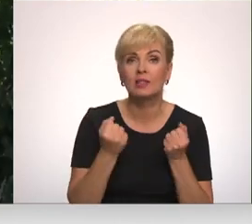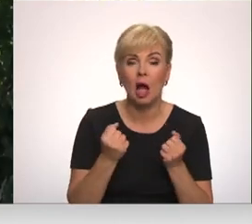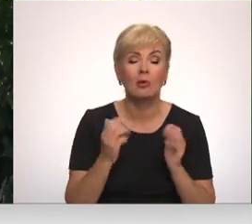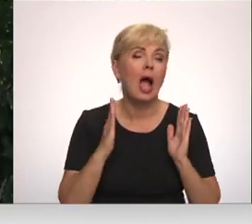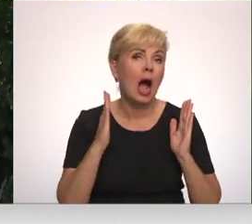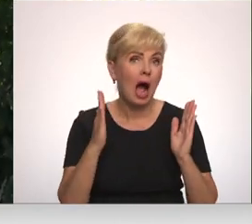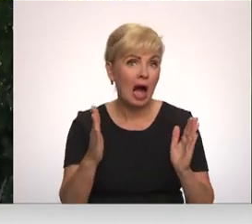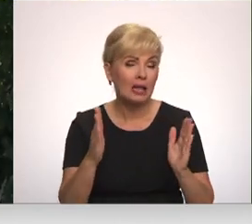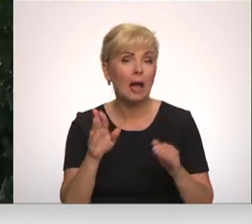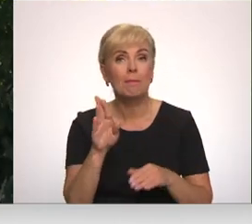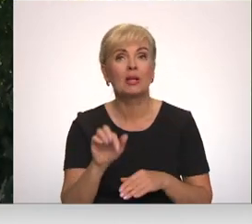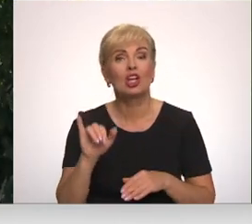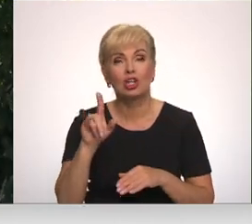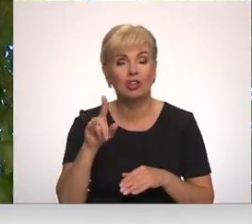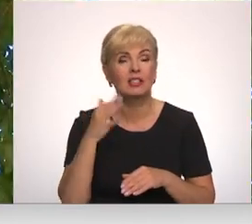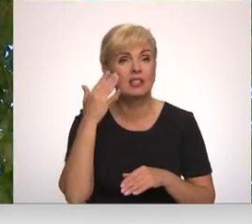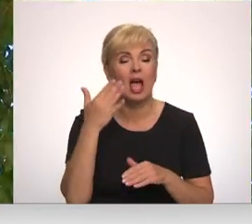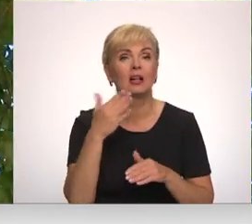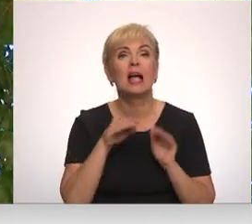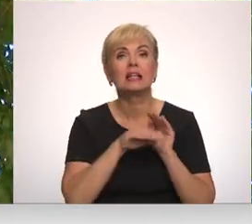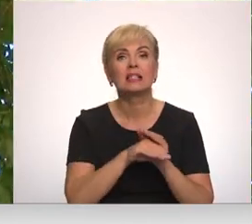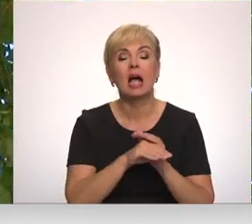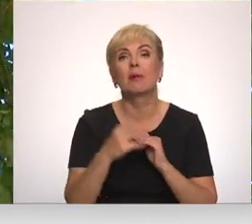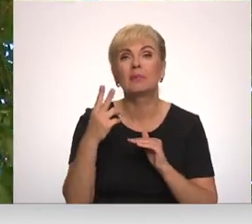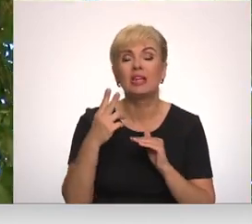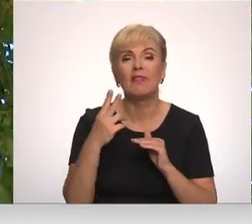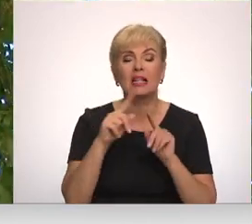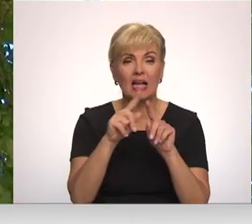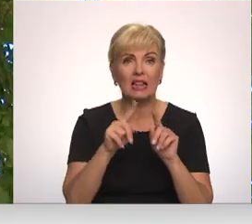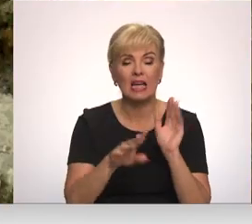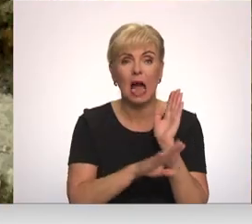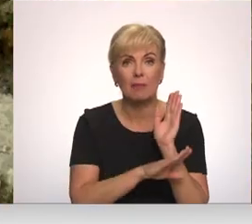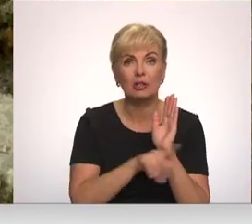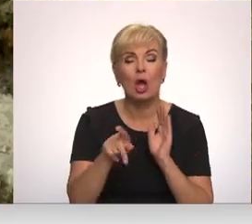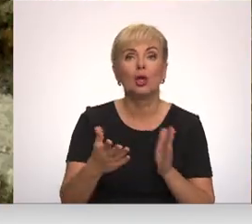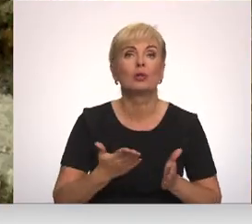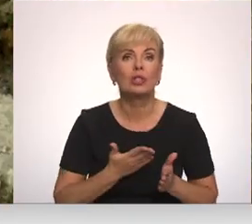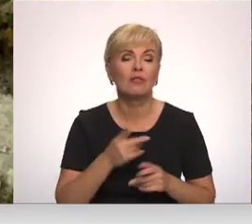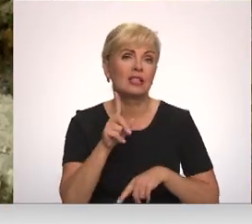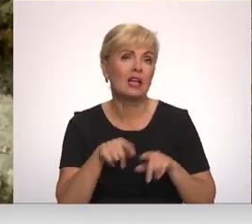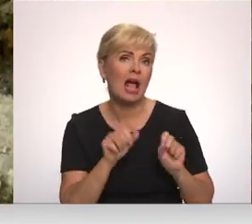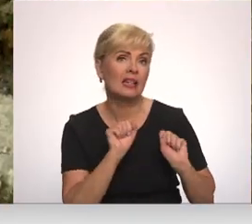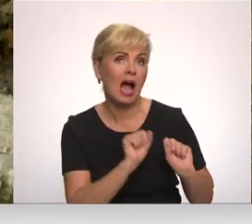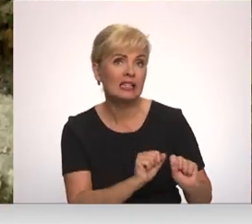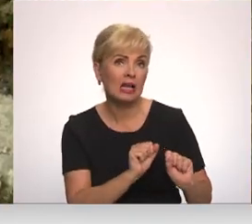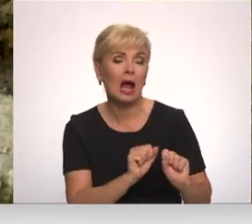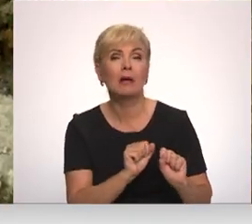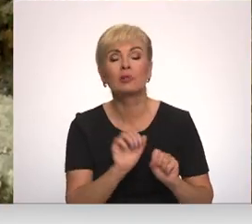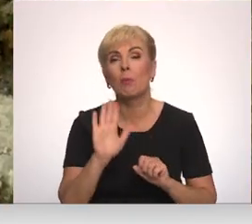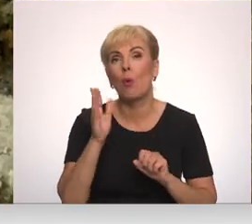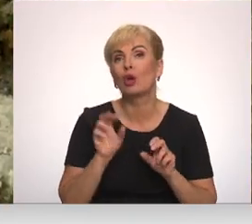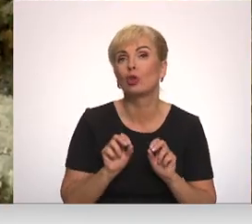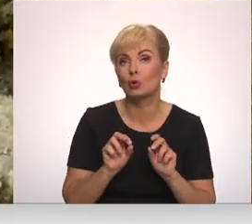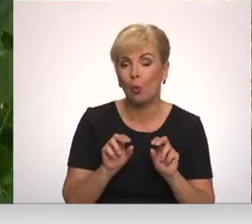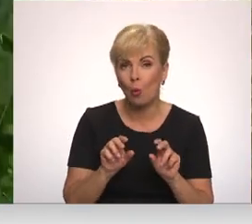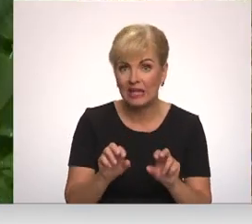gar ceļu briškās pagaidām cer saglabāt vismaz 2 liepas, jo atklāts, ka tajās dzīvo retas un aizsargājamas spožās skudras. Cerēsim,